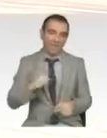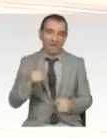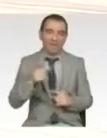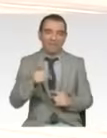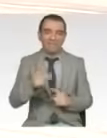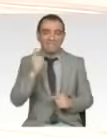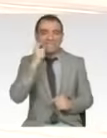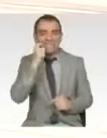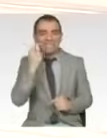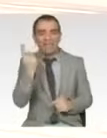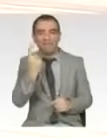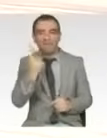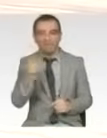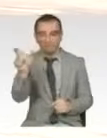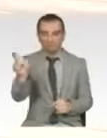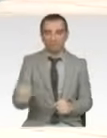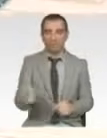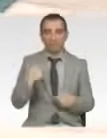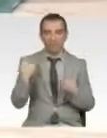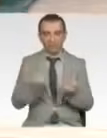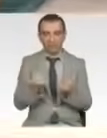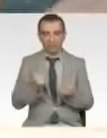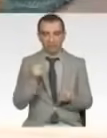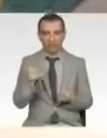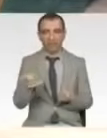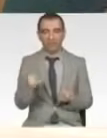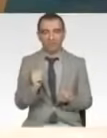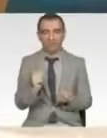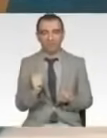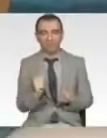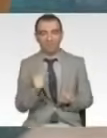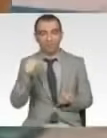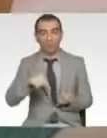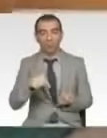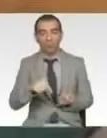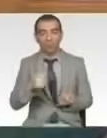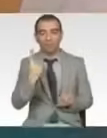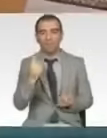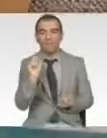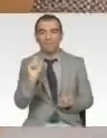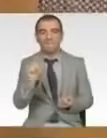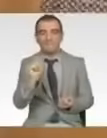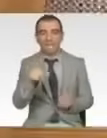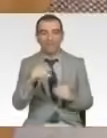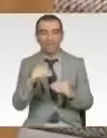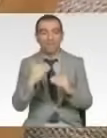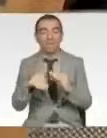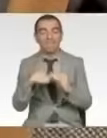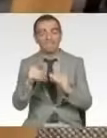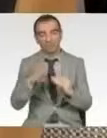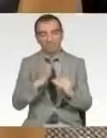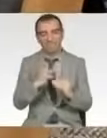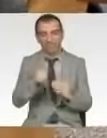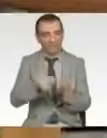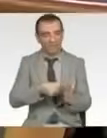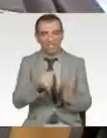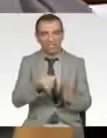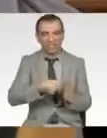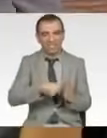bir tarzda iş bizim için. Burada mesajımız daha ayrı diğer çizgi filmlerden. Burada